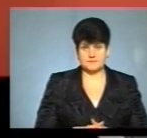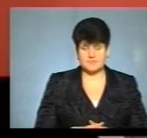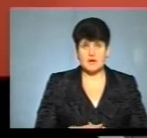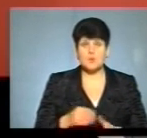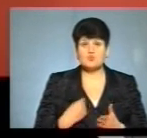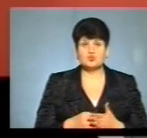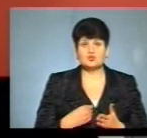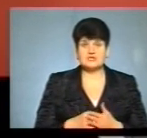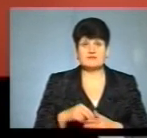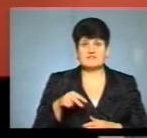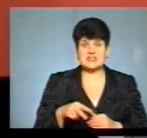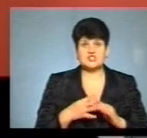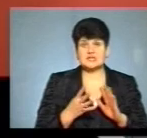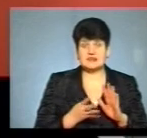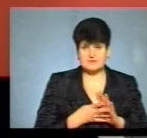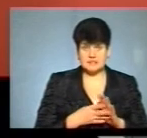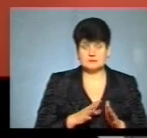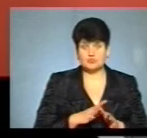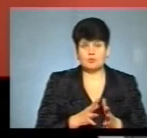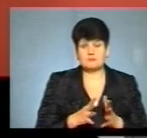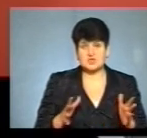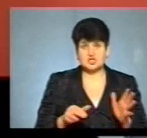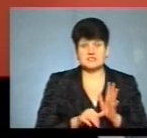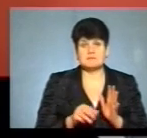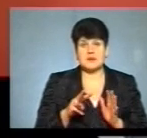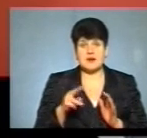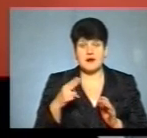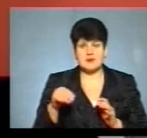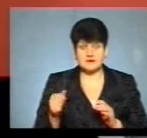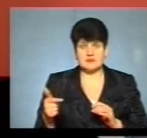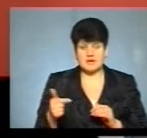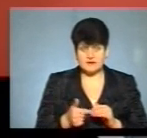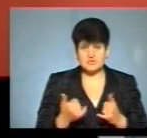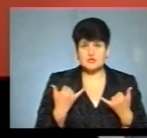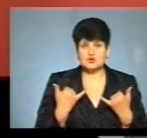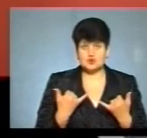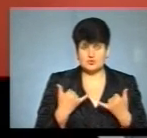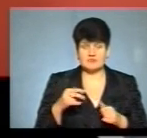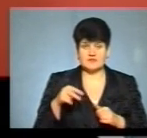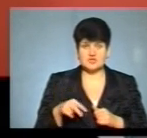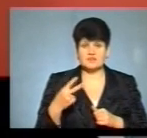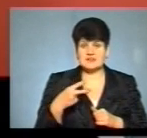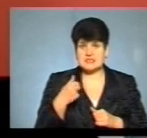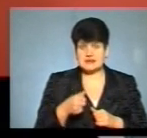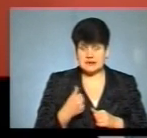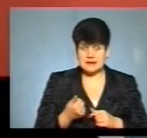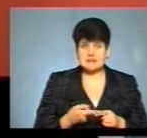бюджет 2019 становив більше як 6 мільярдів гривень. Сьогодні на 2020 рік